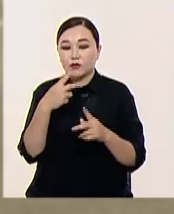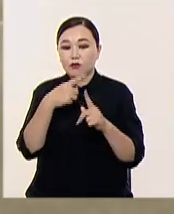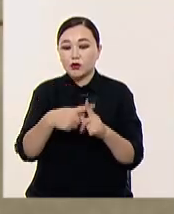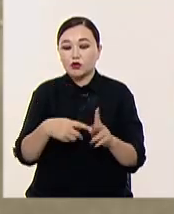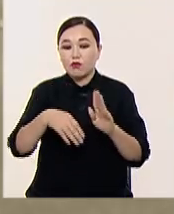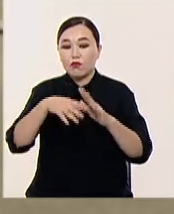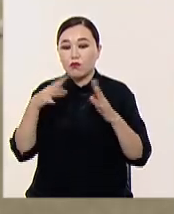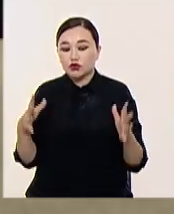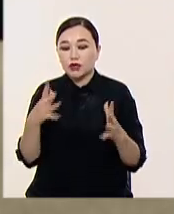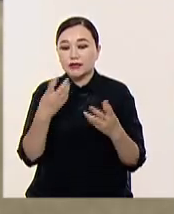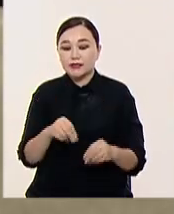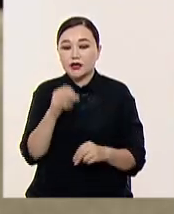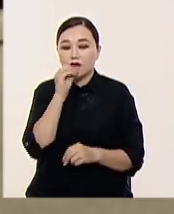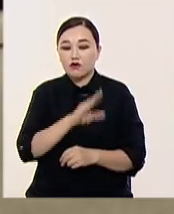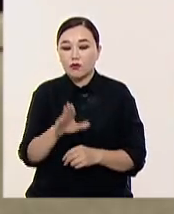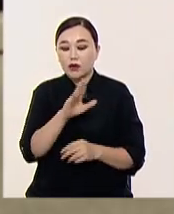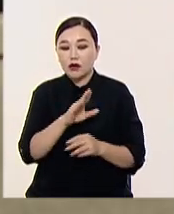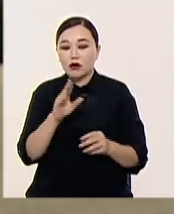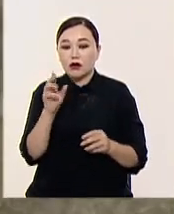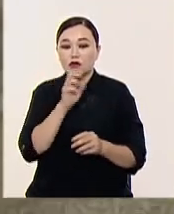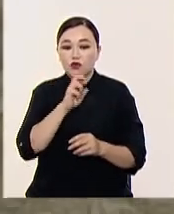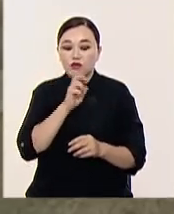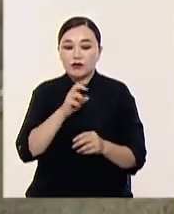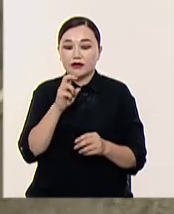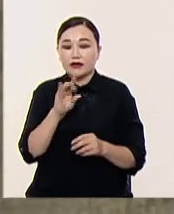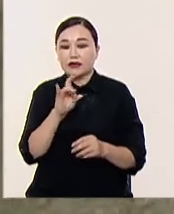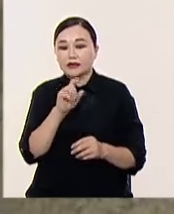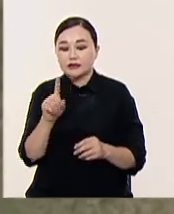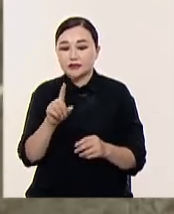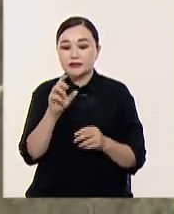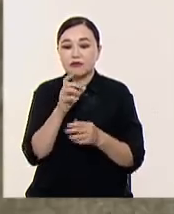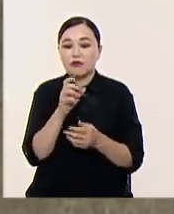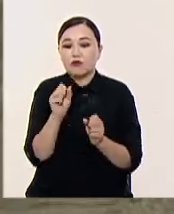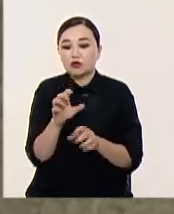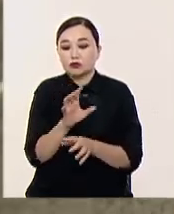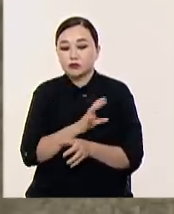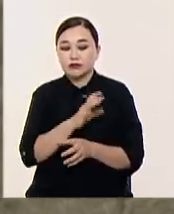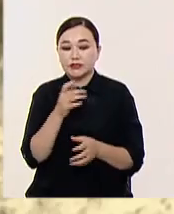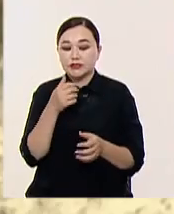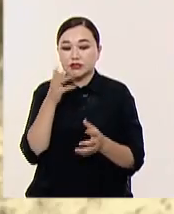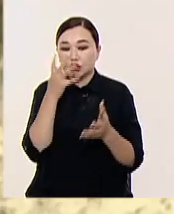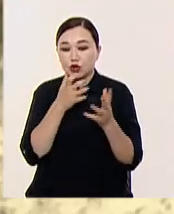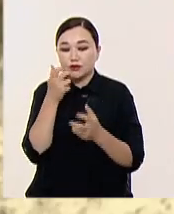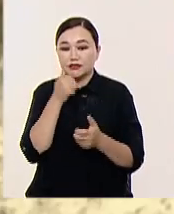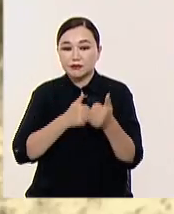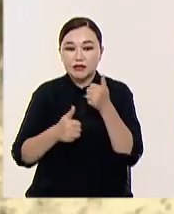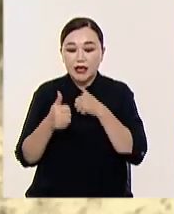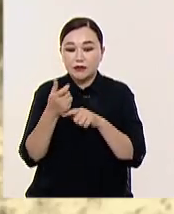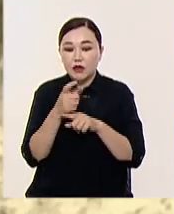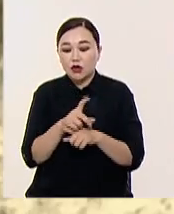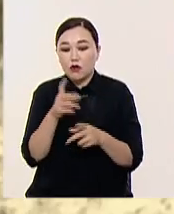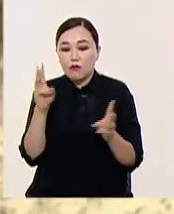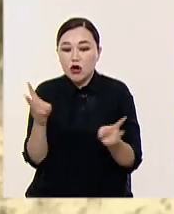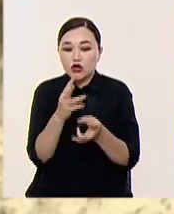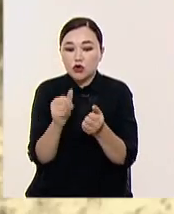а для Европы где набирает обороты топливный кризис катаклизмы могут стать серьезным испытанием последствия Пожаров